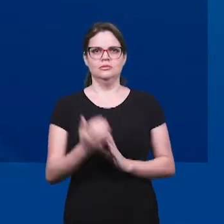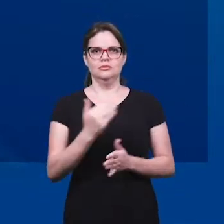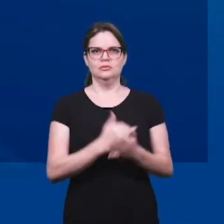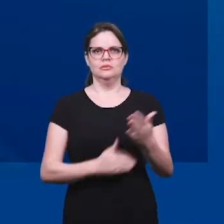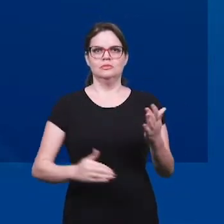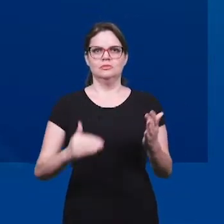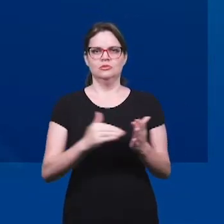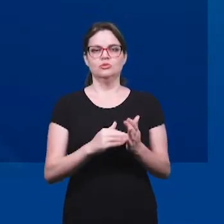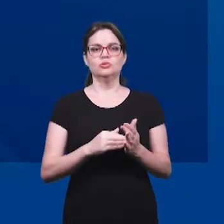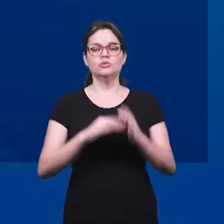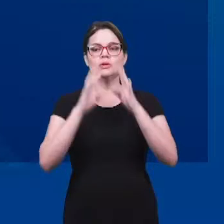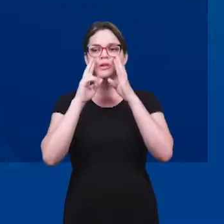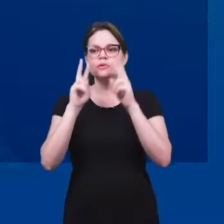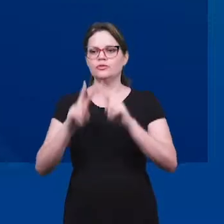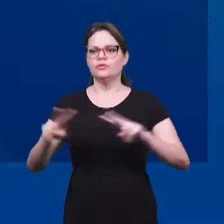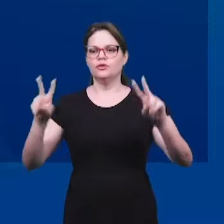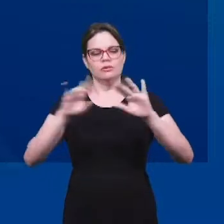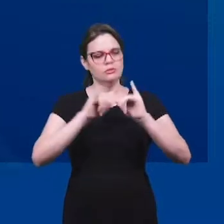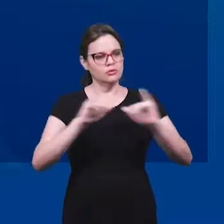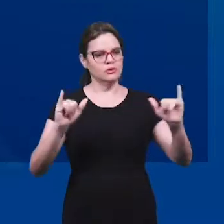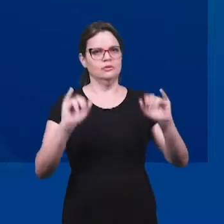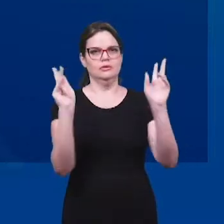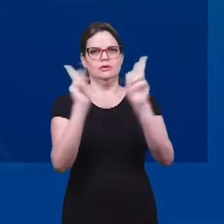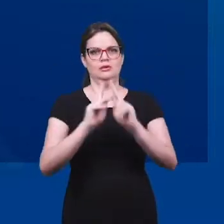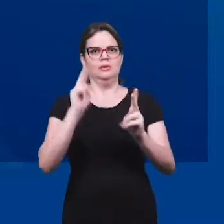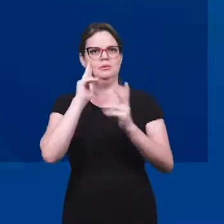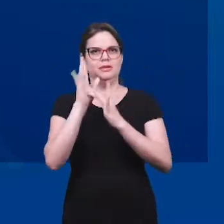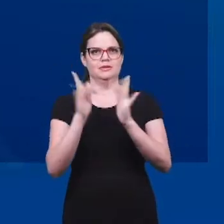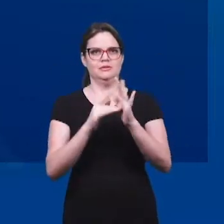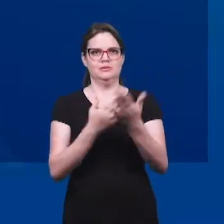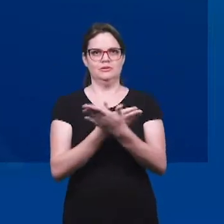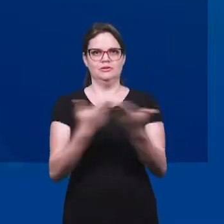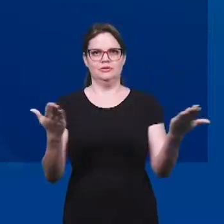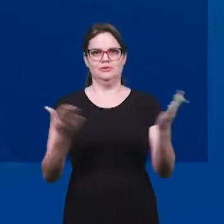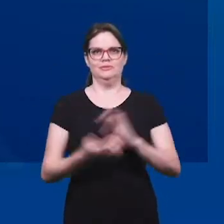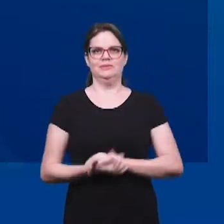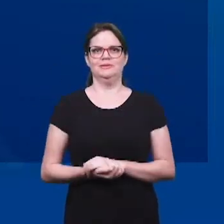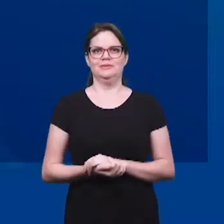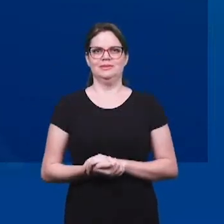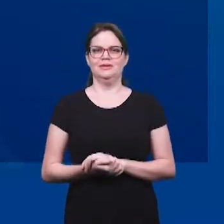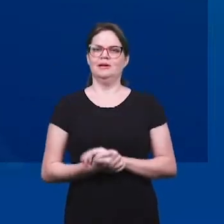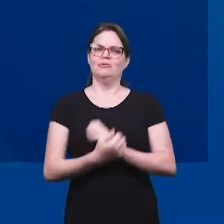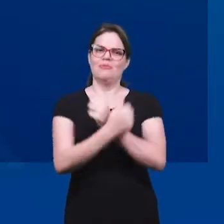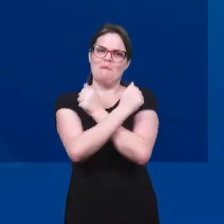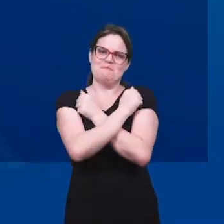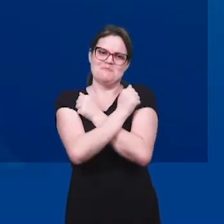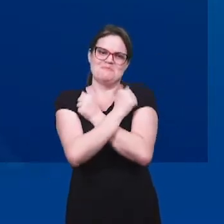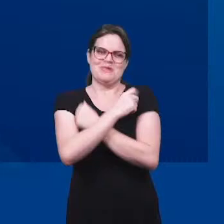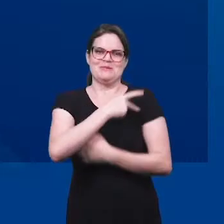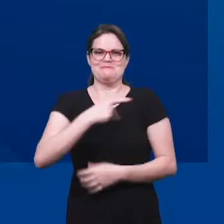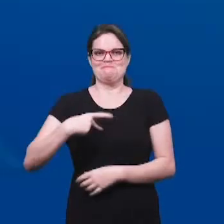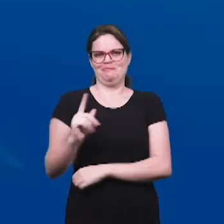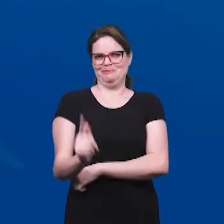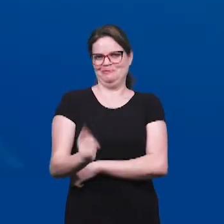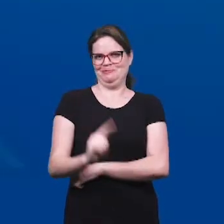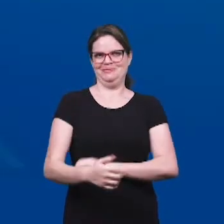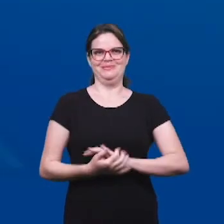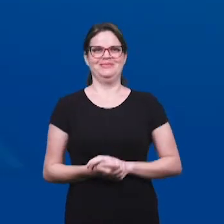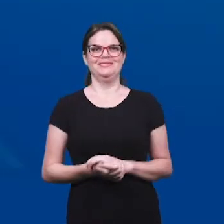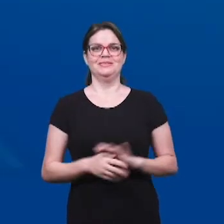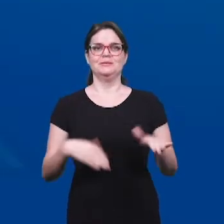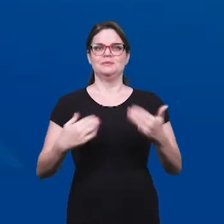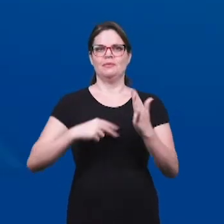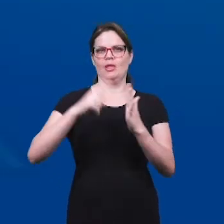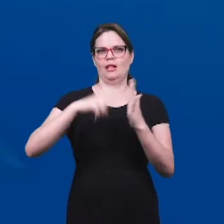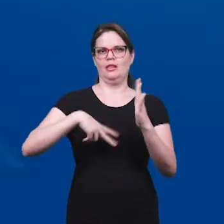o que tem visto. A paz do Senhor Jesus, irmãos. Um abraço, pastor Jonathan.